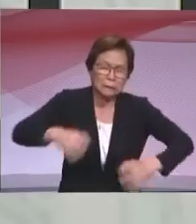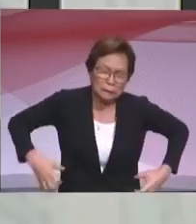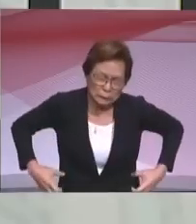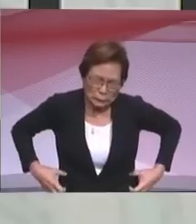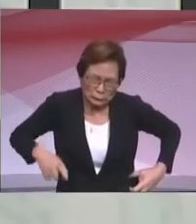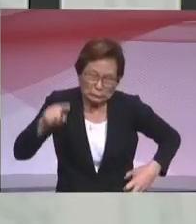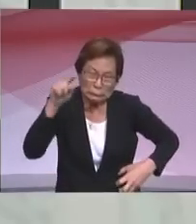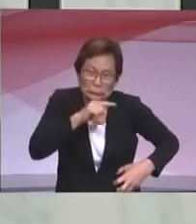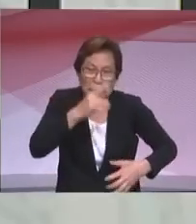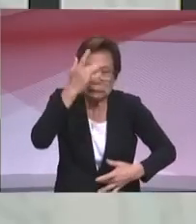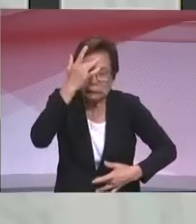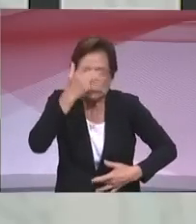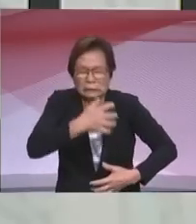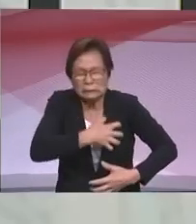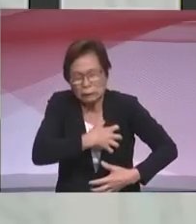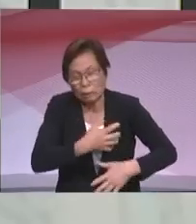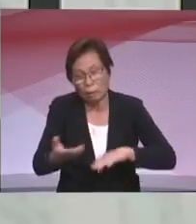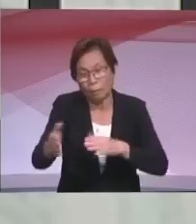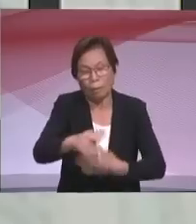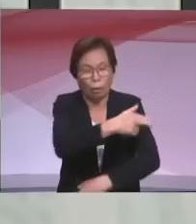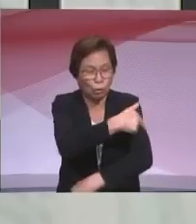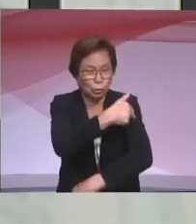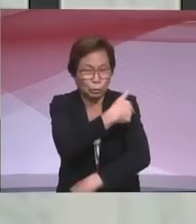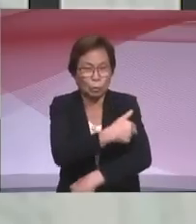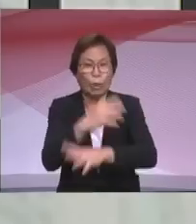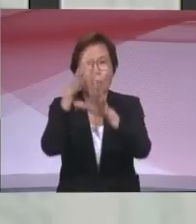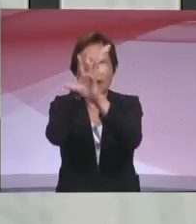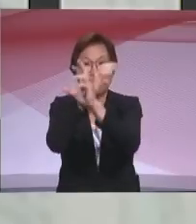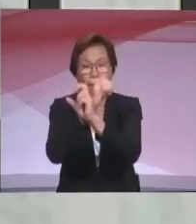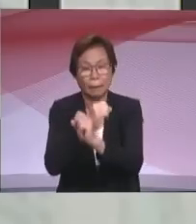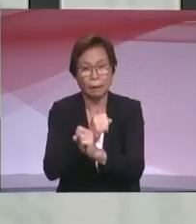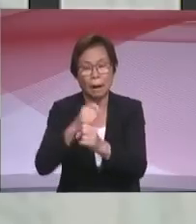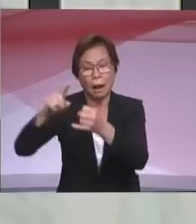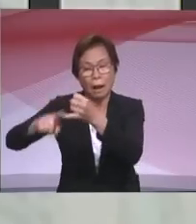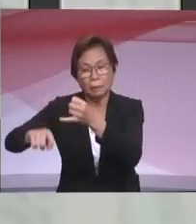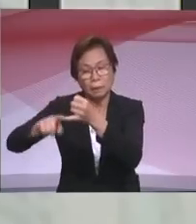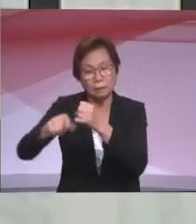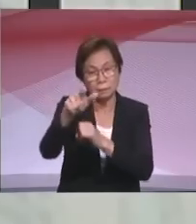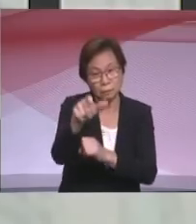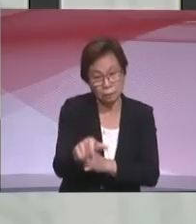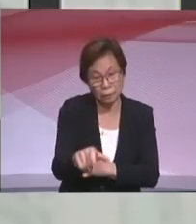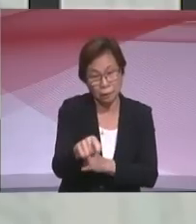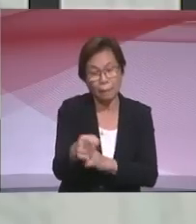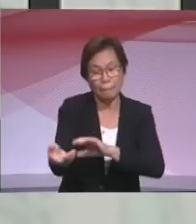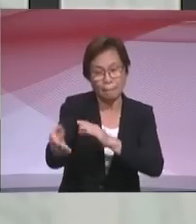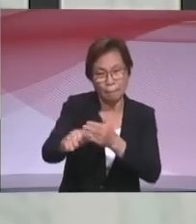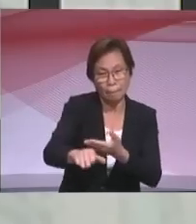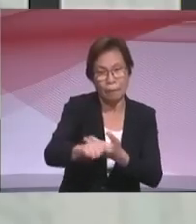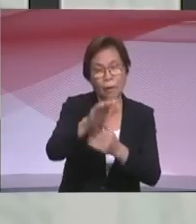pinggang kronik dan penyakit jantung. Beliau meninggal di Hospital Ampang. Kes yang terakhir iaitu kes